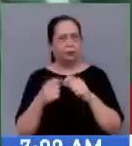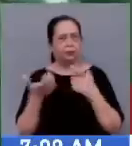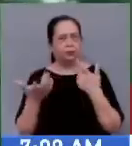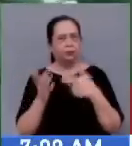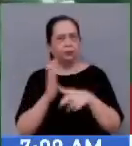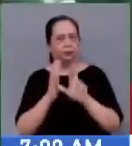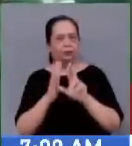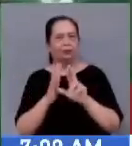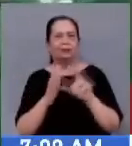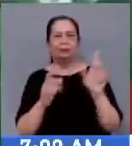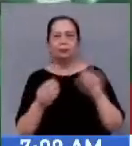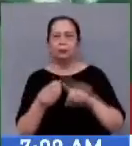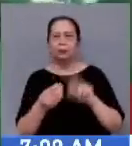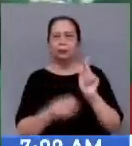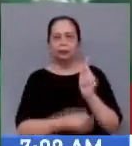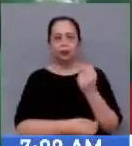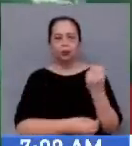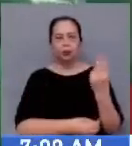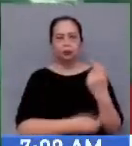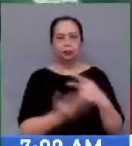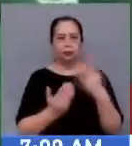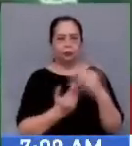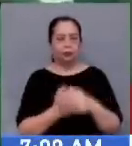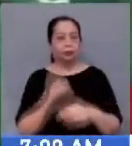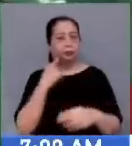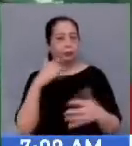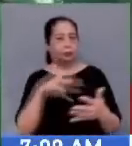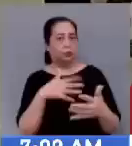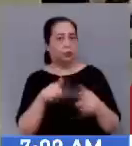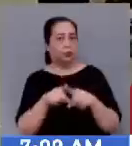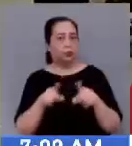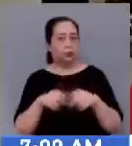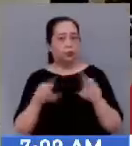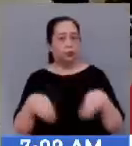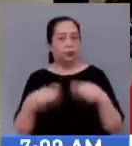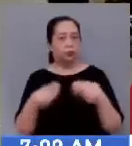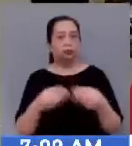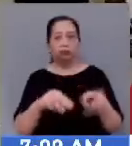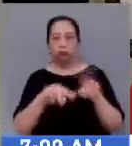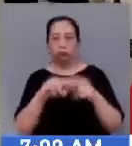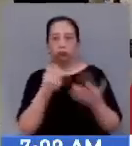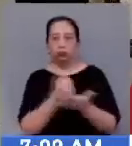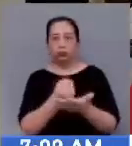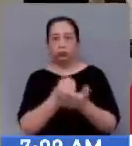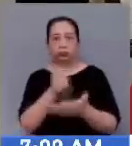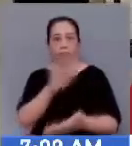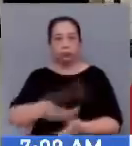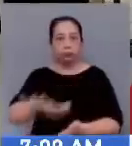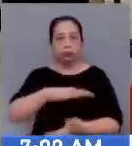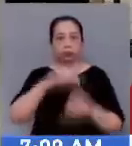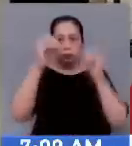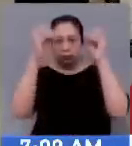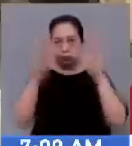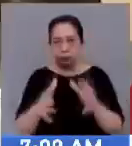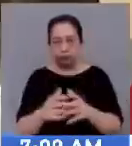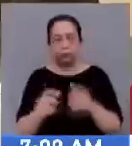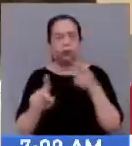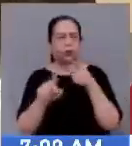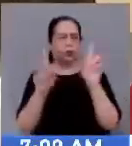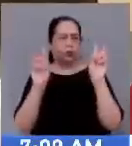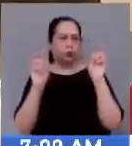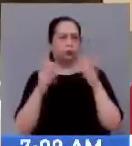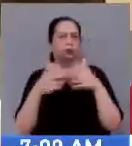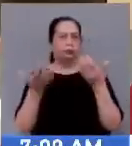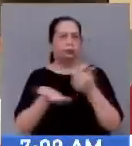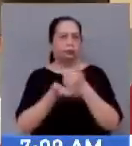program. Pinag-aaralan din ni Duterte ang posibilidad ng pagbibigay ng aumento sa sahod sa mga guro. Target din daw niya ang pagpapatupad ng